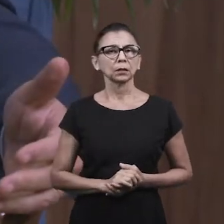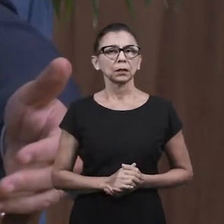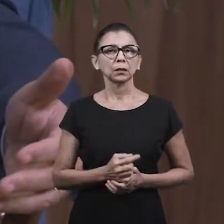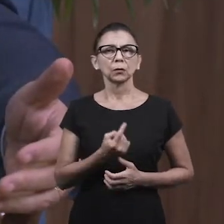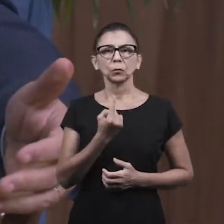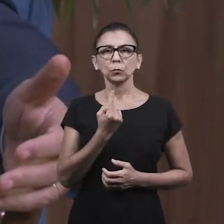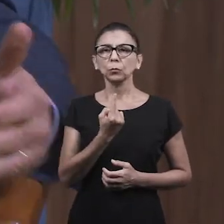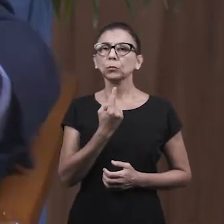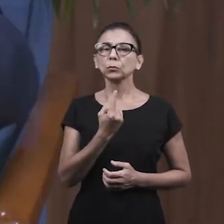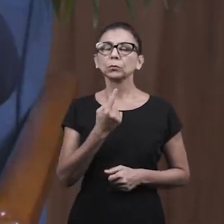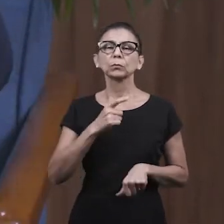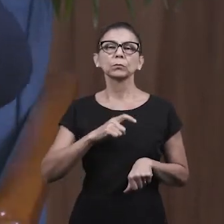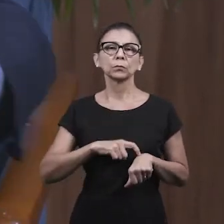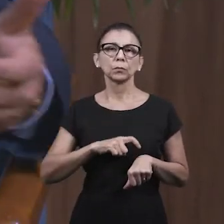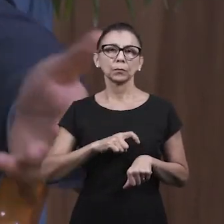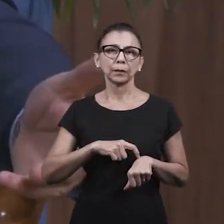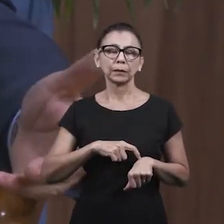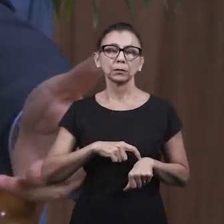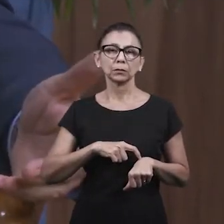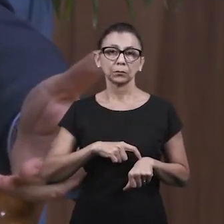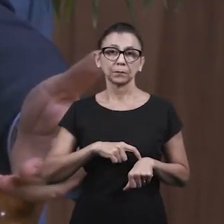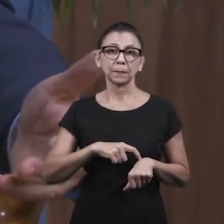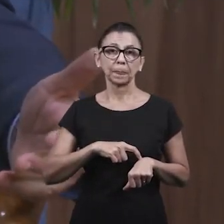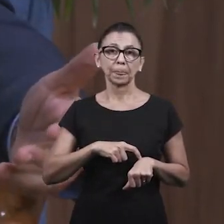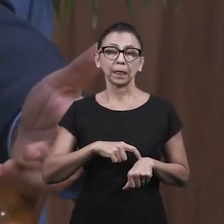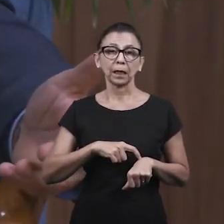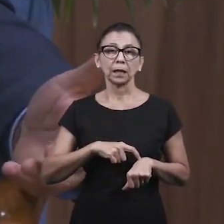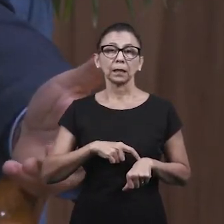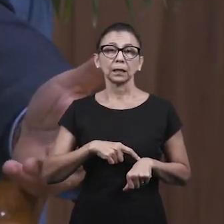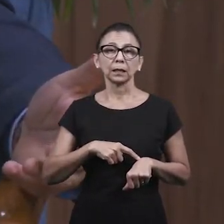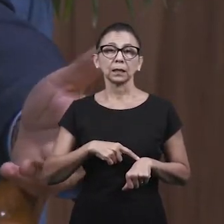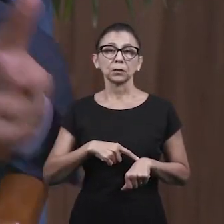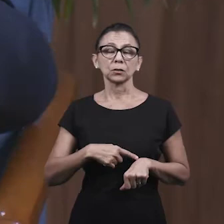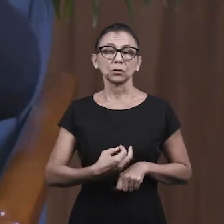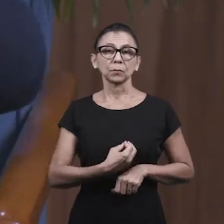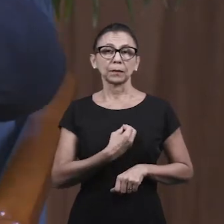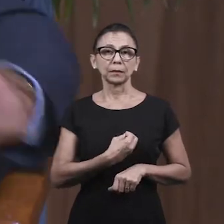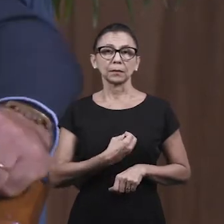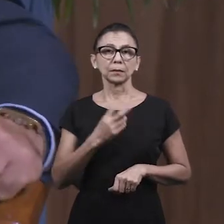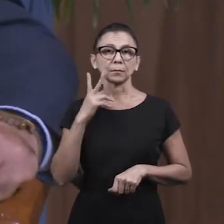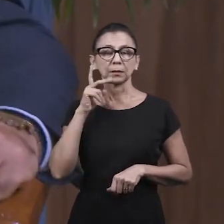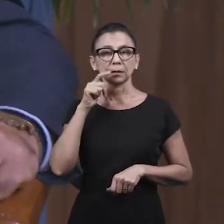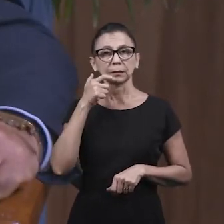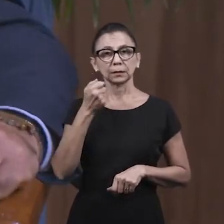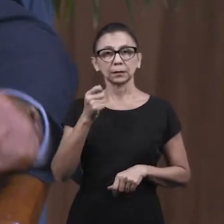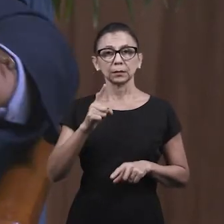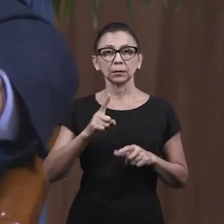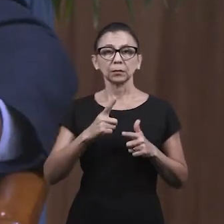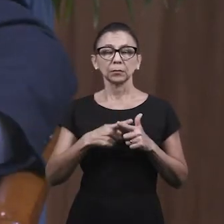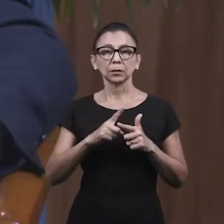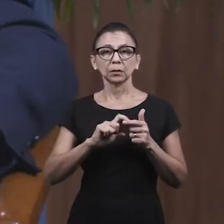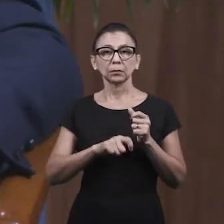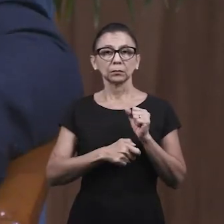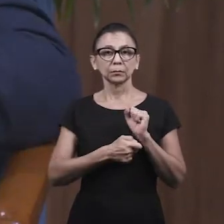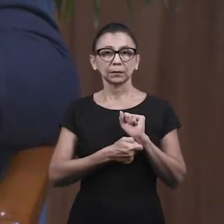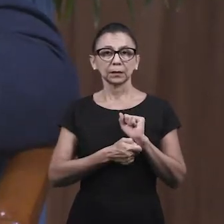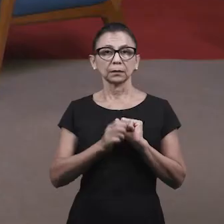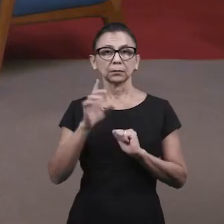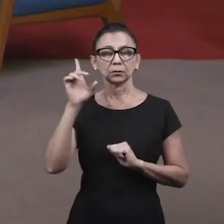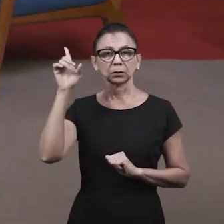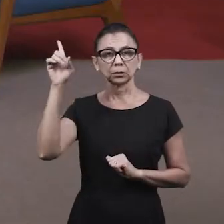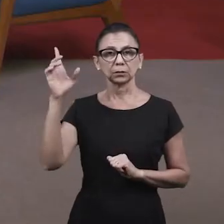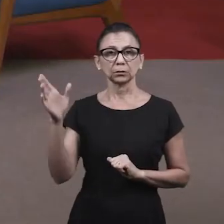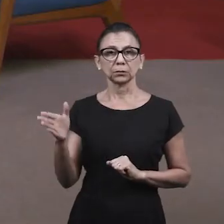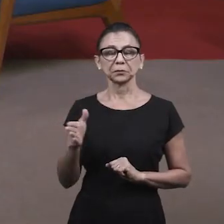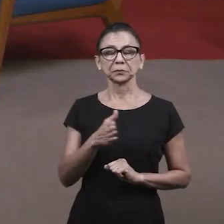chaque fois que le serviteur participe de la Sainte Cène à donner ce mystère. Allons-y voir ici, Jean